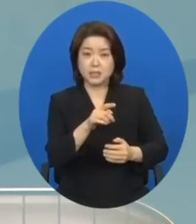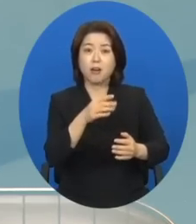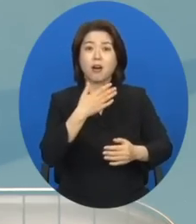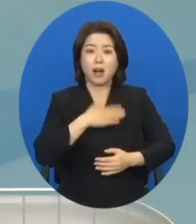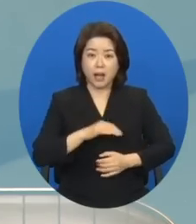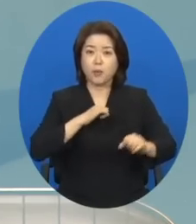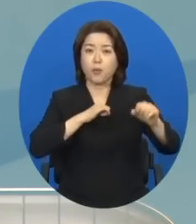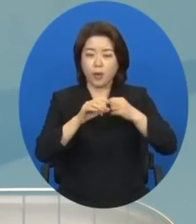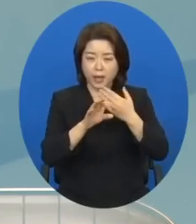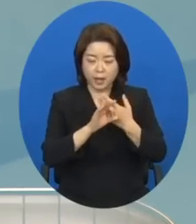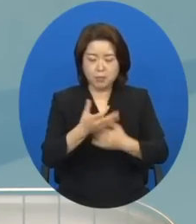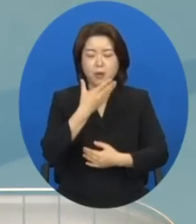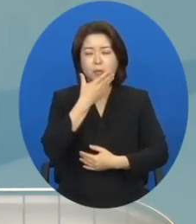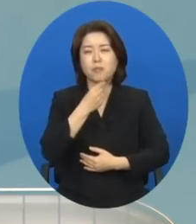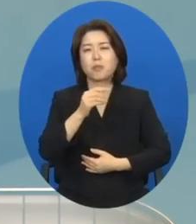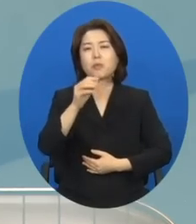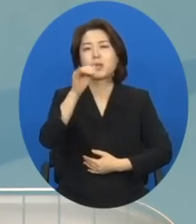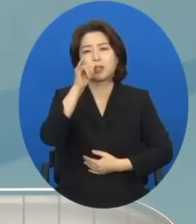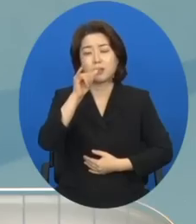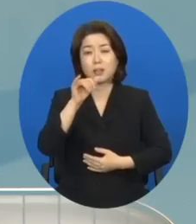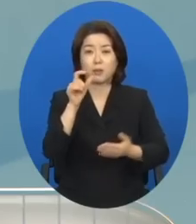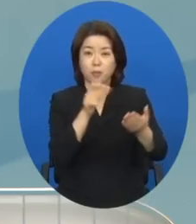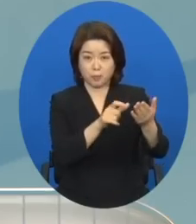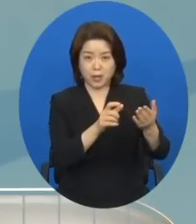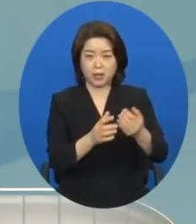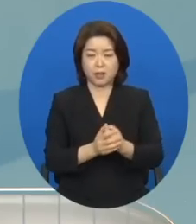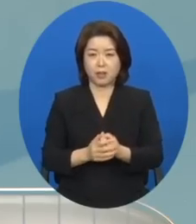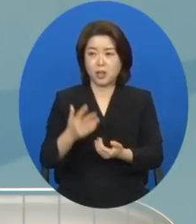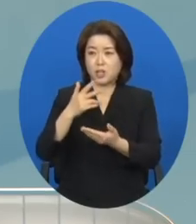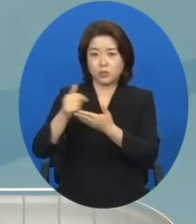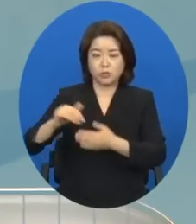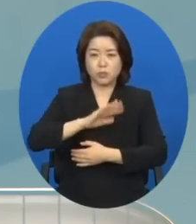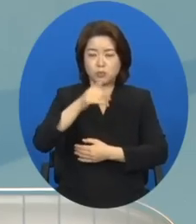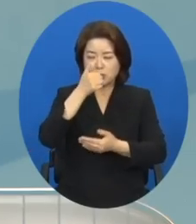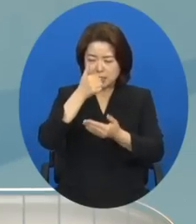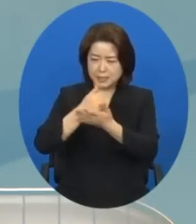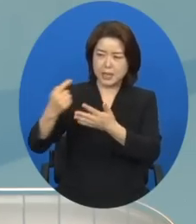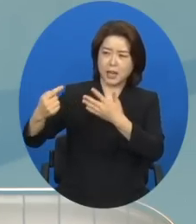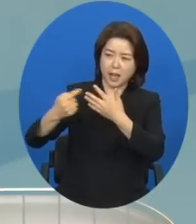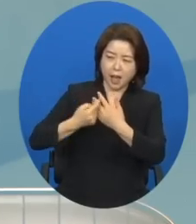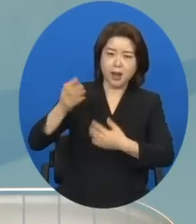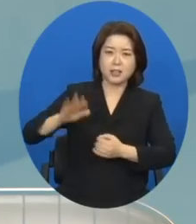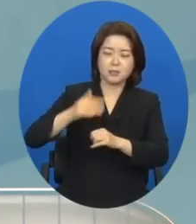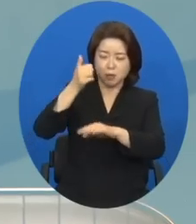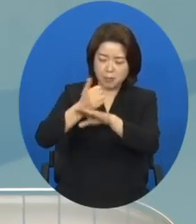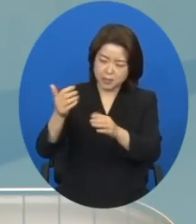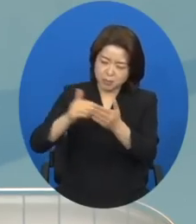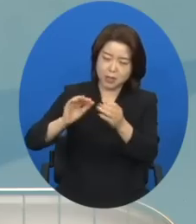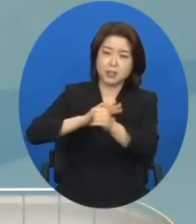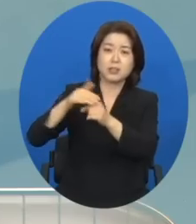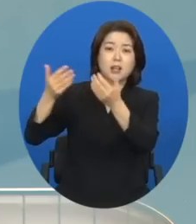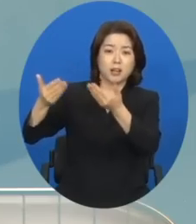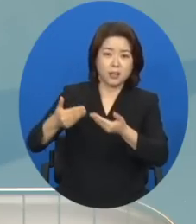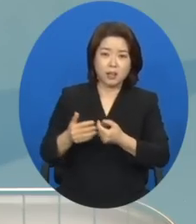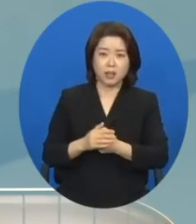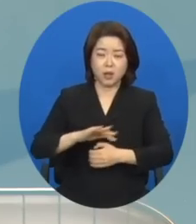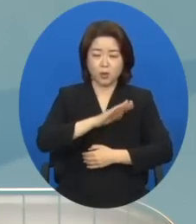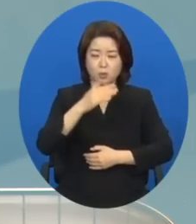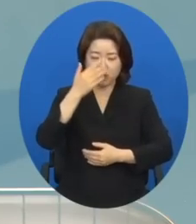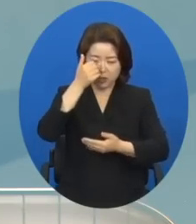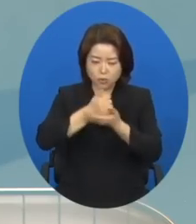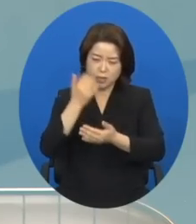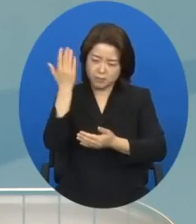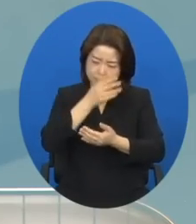행하면 복이 있다라고 했습니다. 주님께서 우리의 죄를 알고도 끝까지 사랑하시고 우리의 죄를 씻어주신